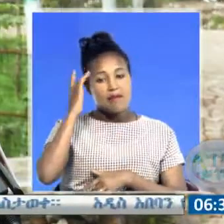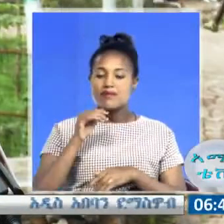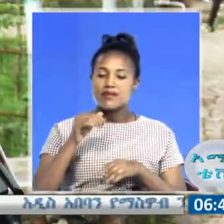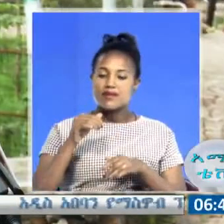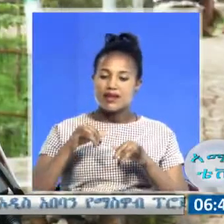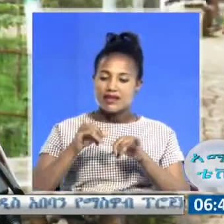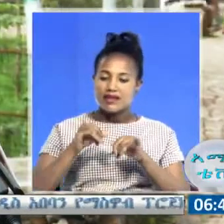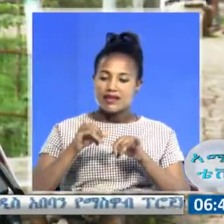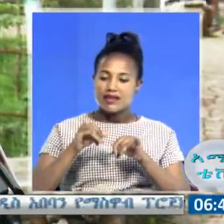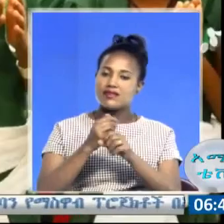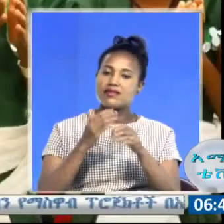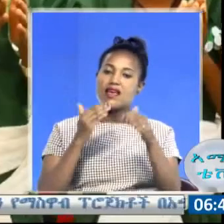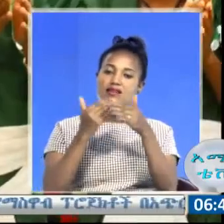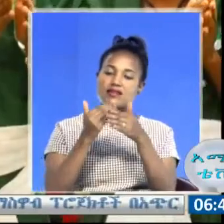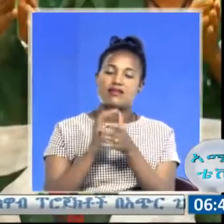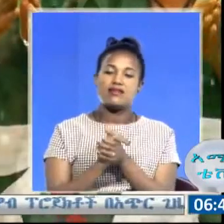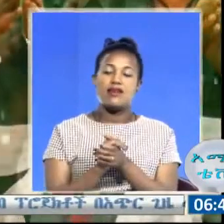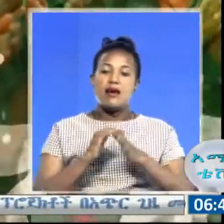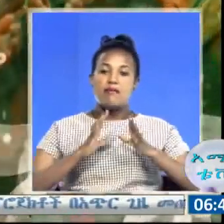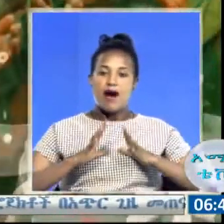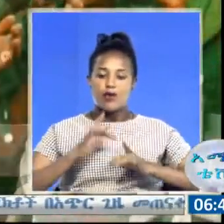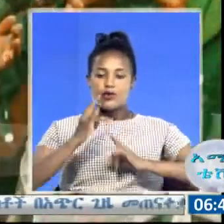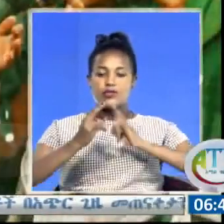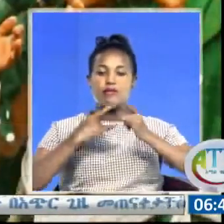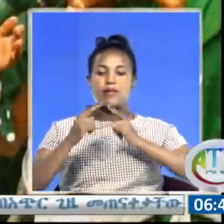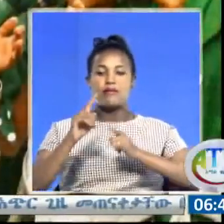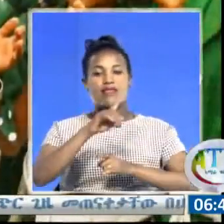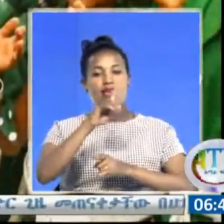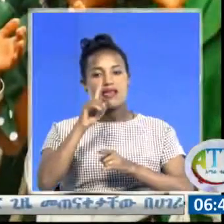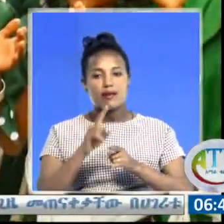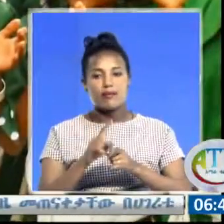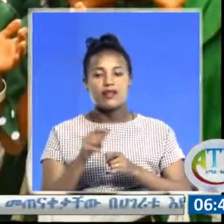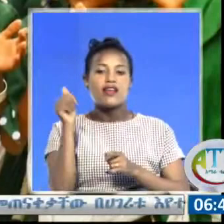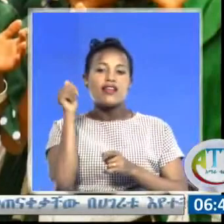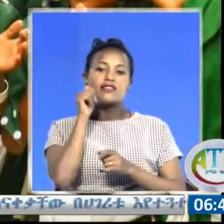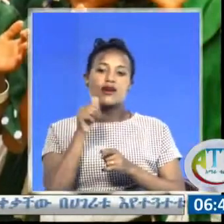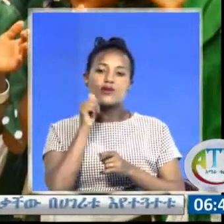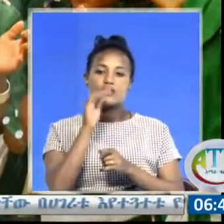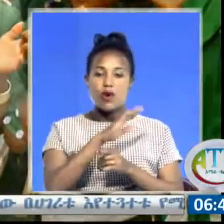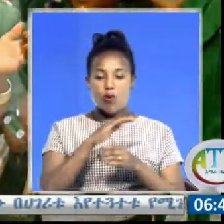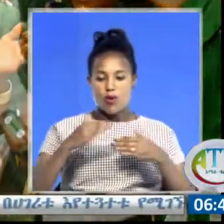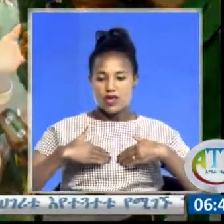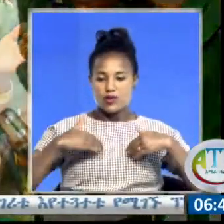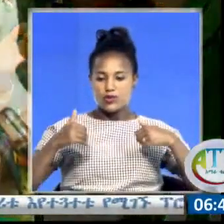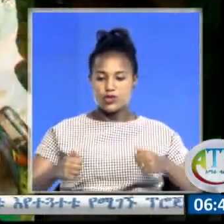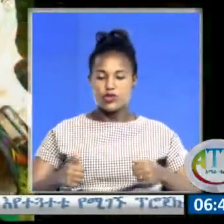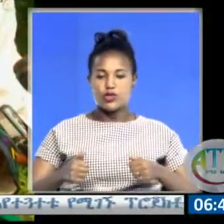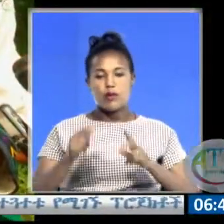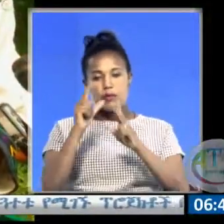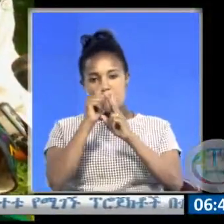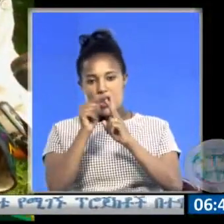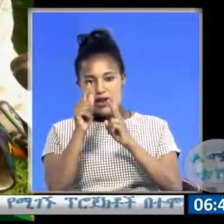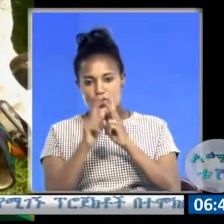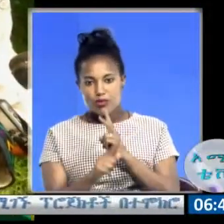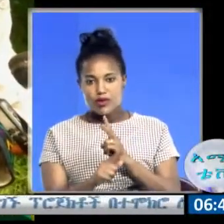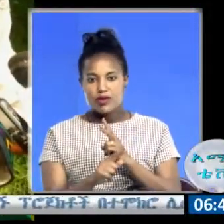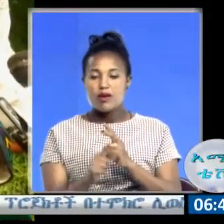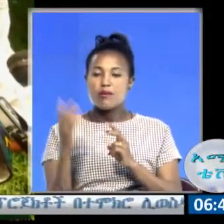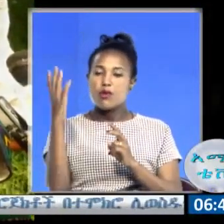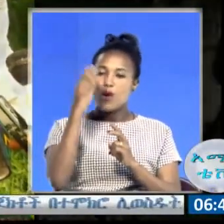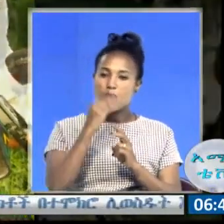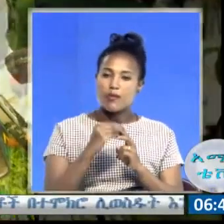ማል ከሱ ያድርሰን። በዓሉ ዘመድ የሚጠያየቅበት፣ ልጃገረዶችና ወጣቶች የሚተጫጩበት፣